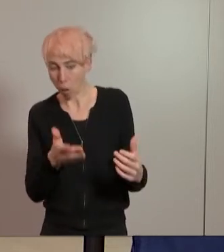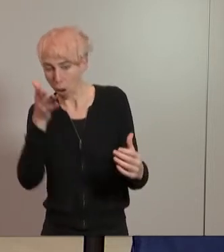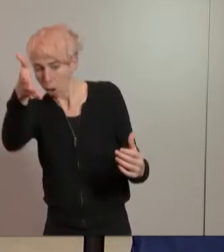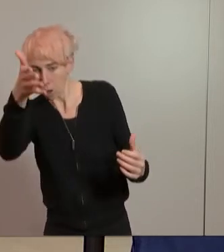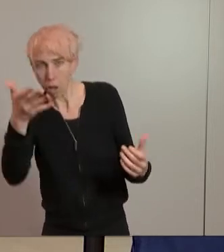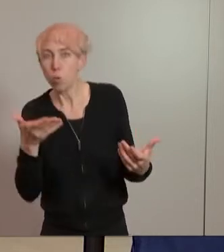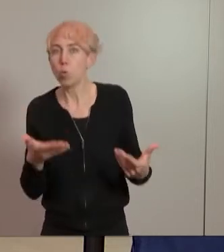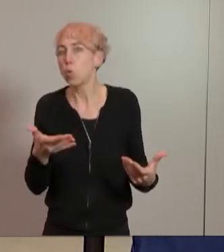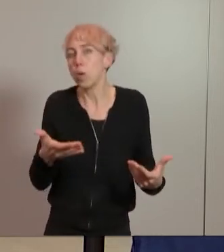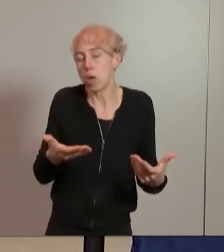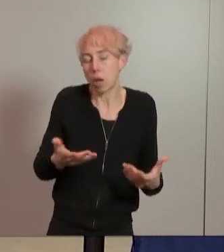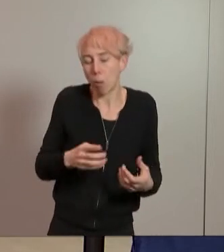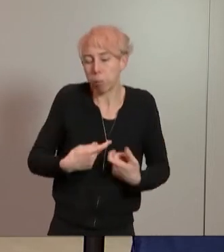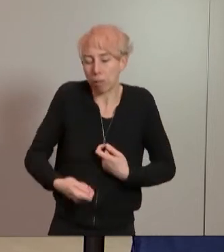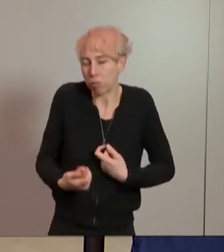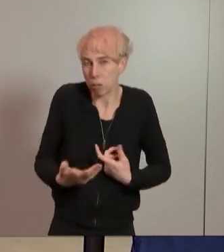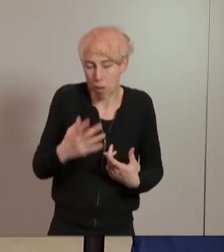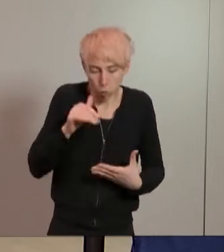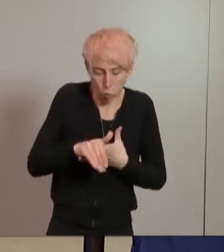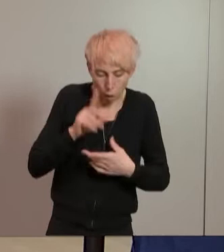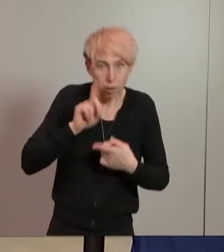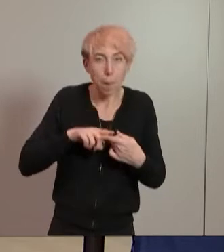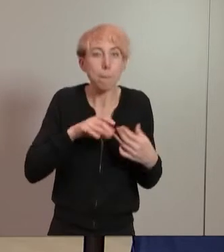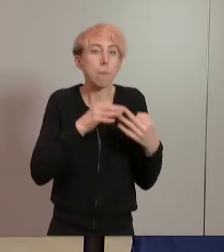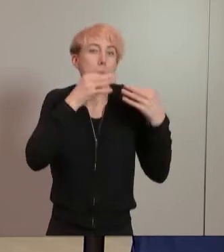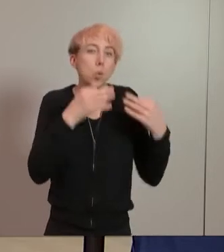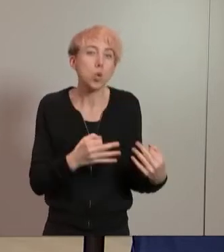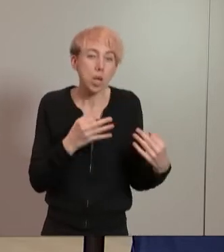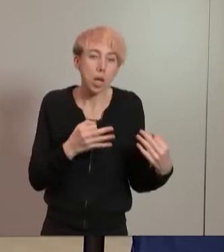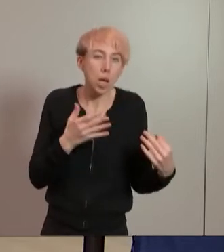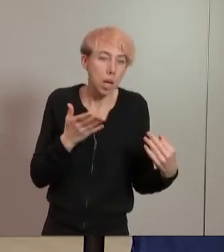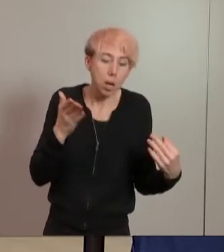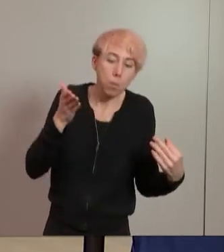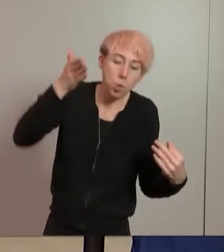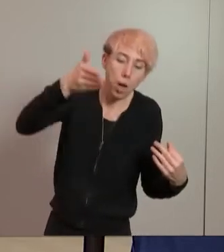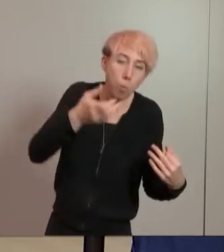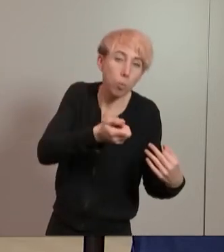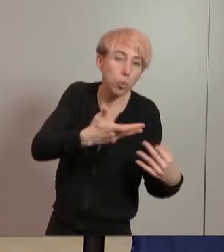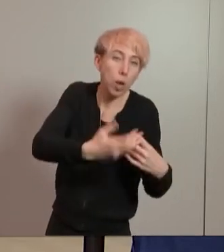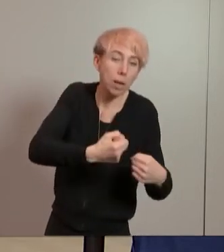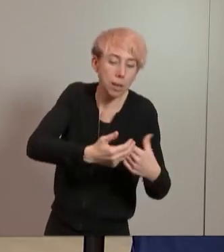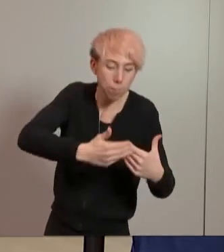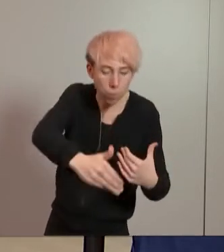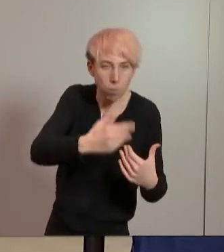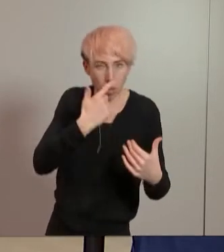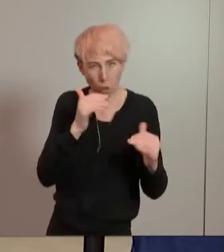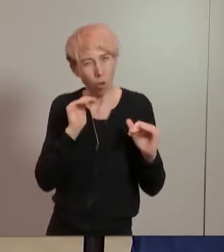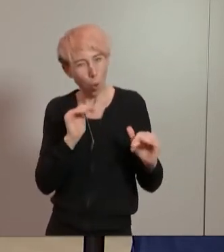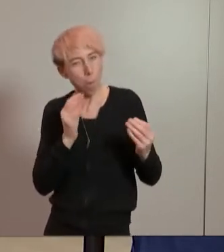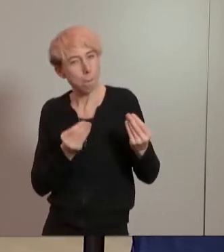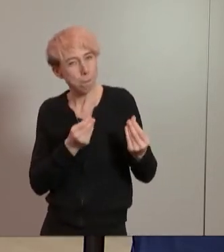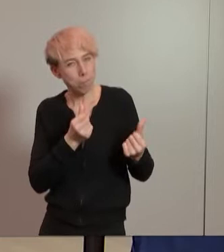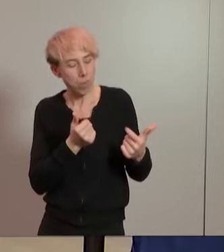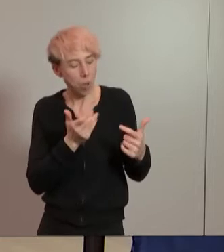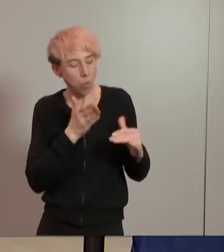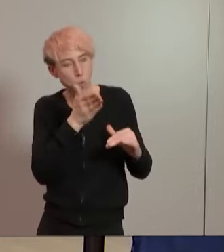occupe directement ce soir, qui est celle du budget à venir et des quelques années à venir. Mais on pense que c'est un